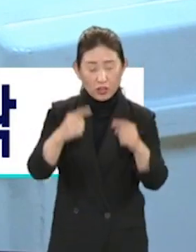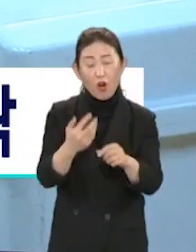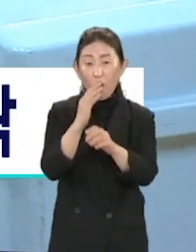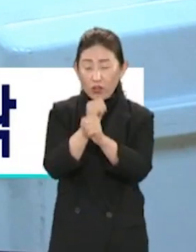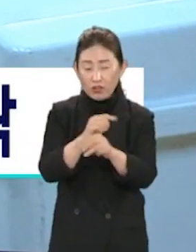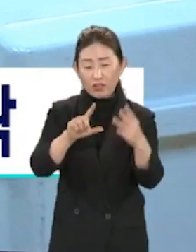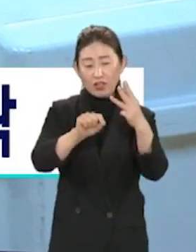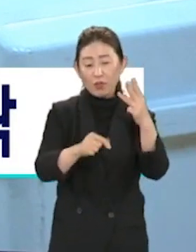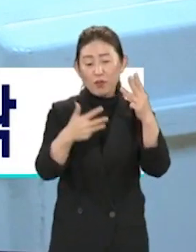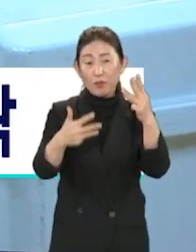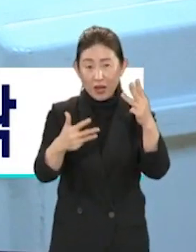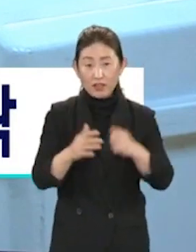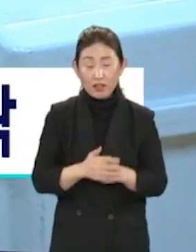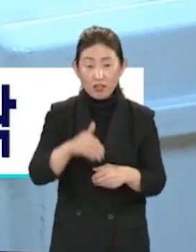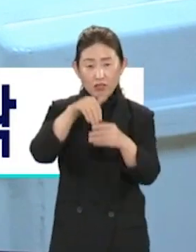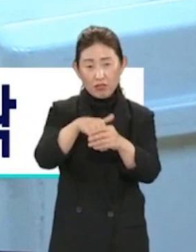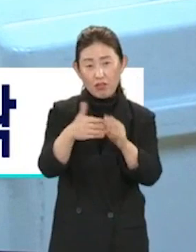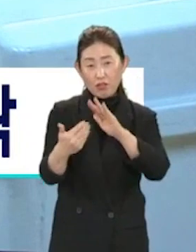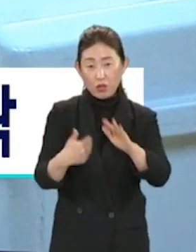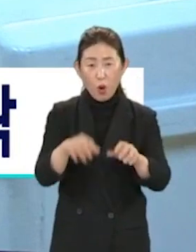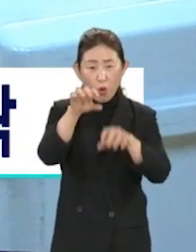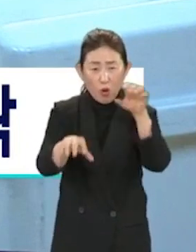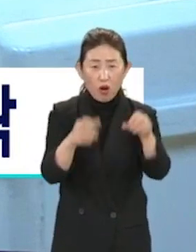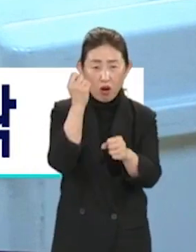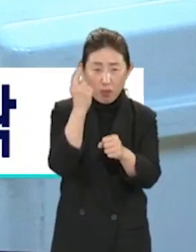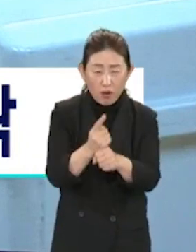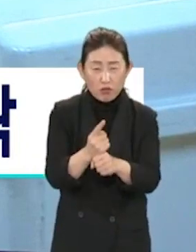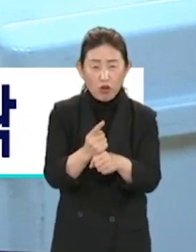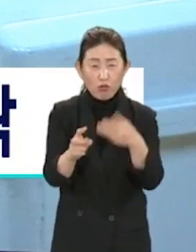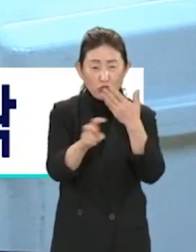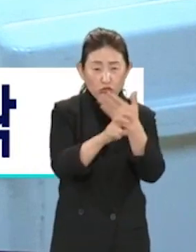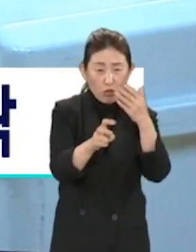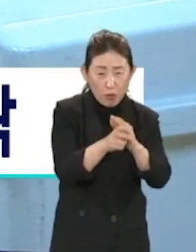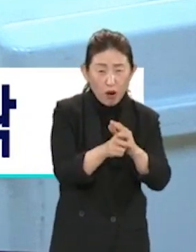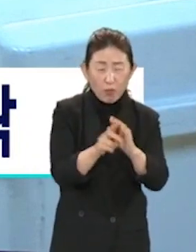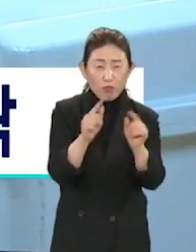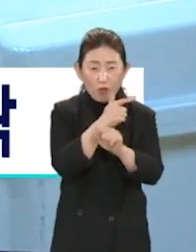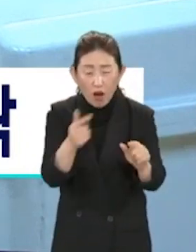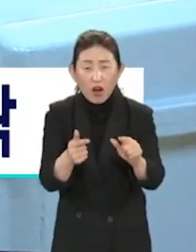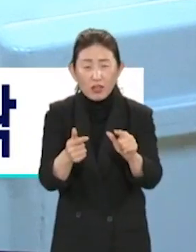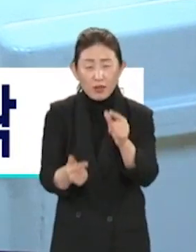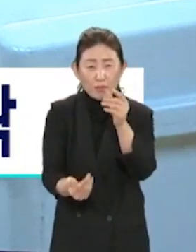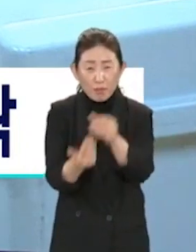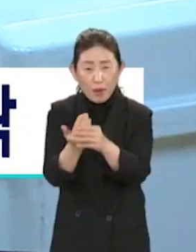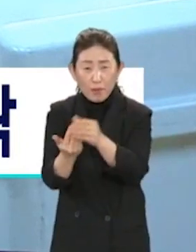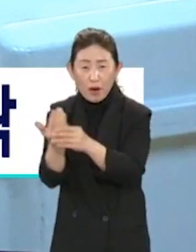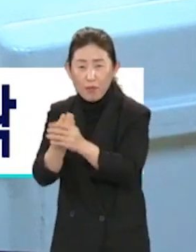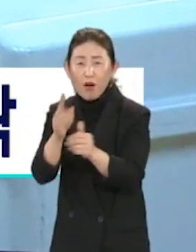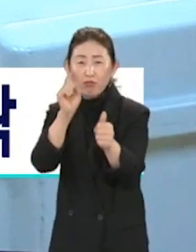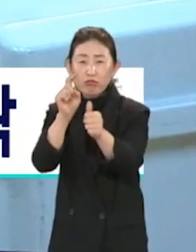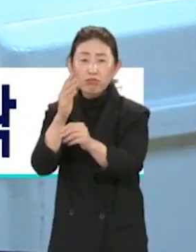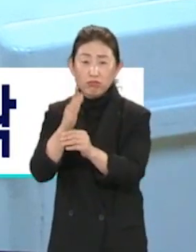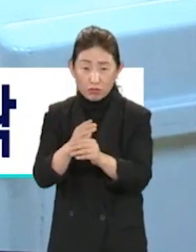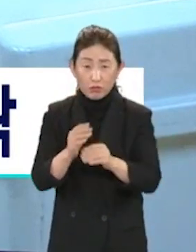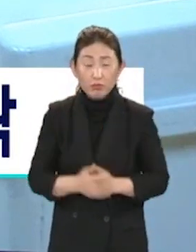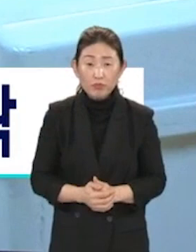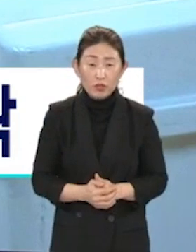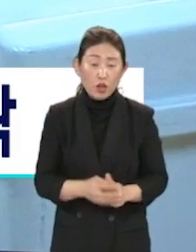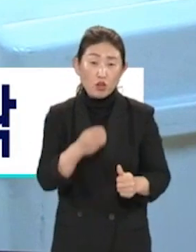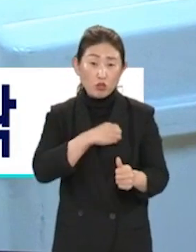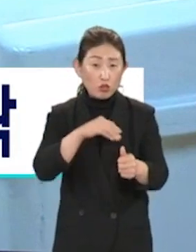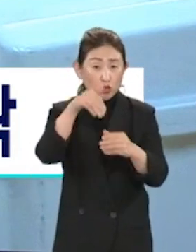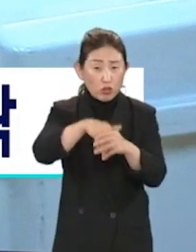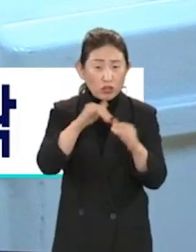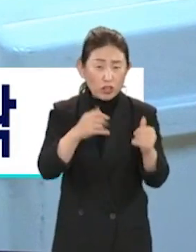열립니다. 그런데 선거를 앞두고 지역 곳곳에서 향응 제공 등 위법 행위 적발이 잇따르고 있습니다.